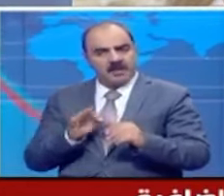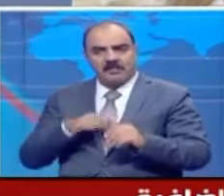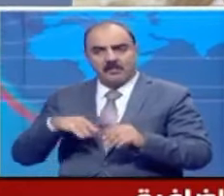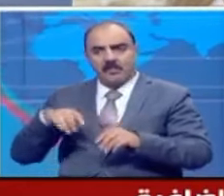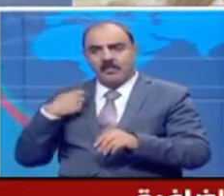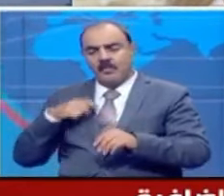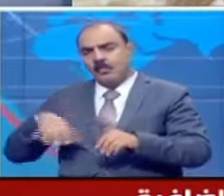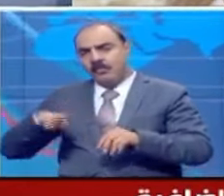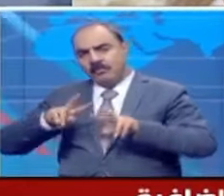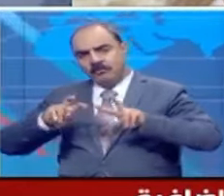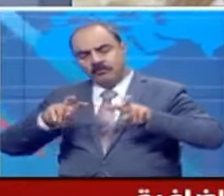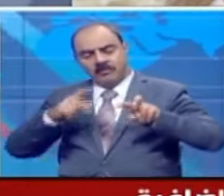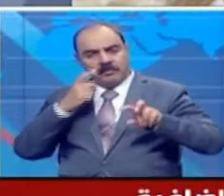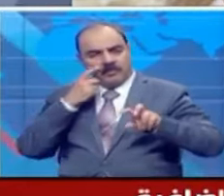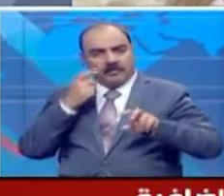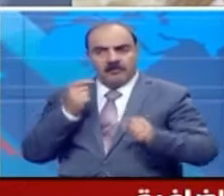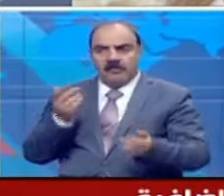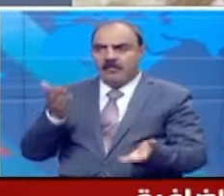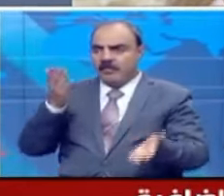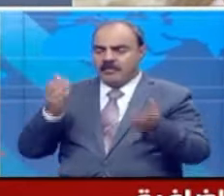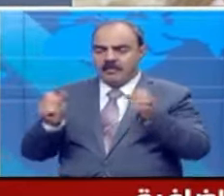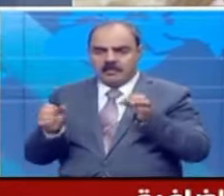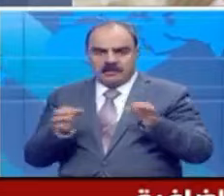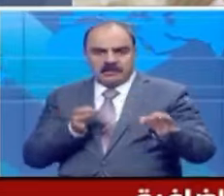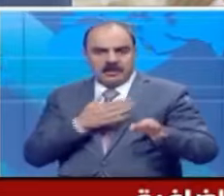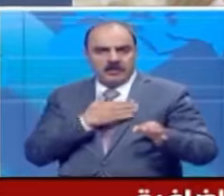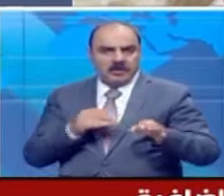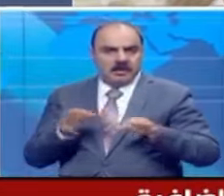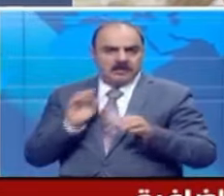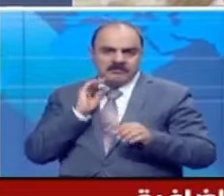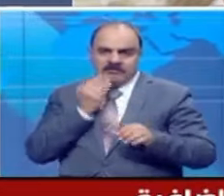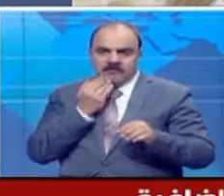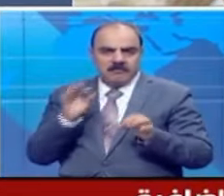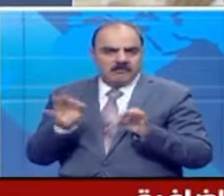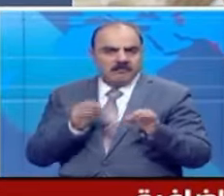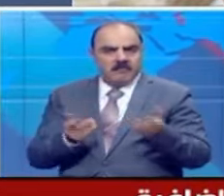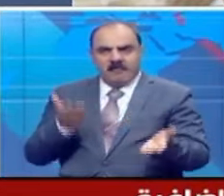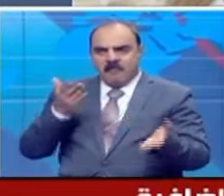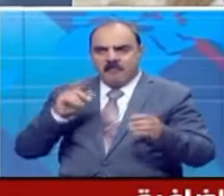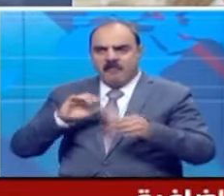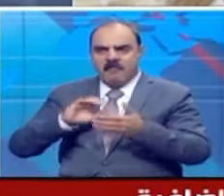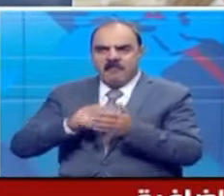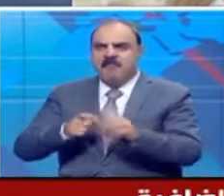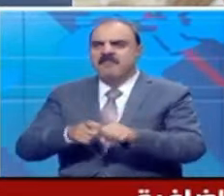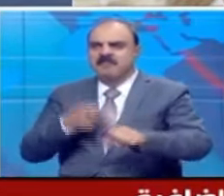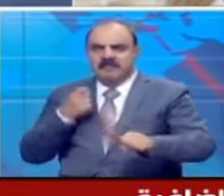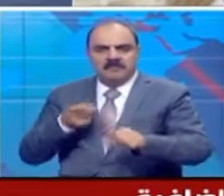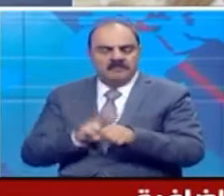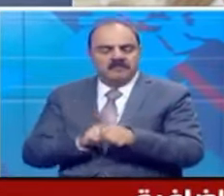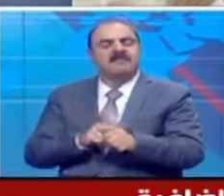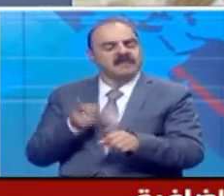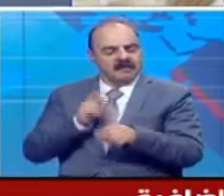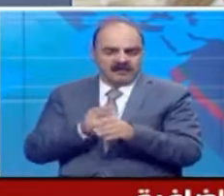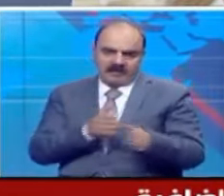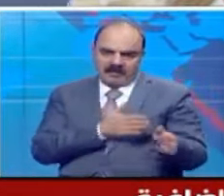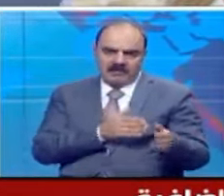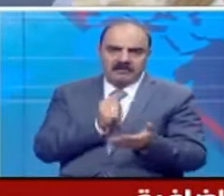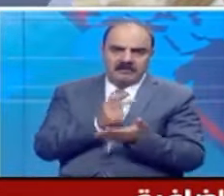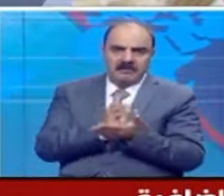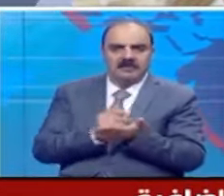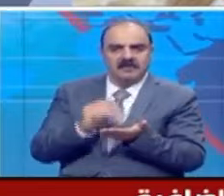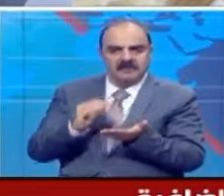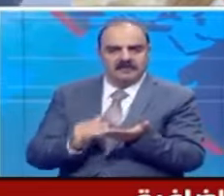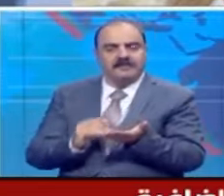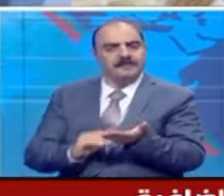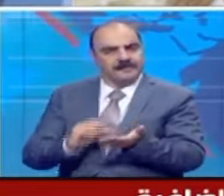وشايفين الحقيقه جهد مهم قوي لاجهزه الدوله، لكن كمان الحقيقه فكره رفع الحد الادنى للاجور عدد كبير